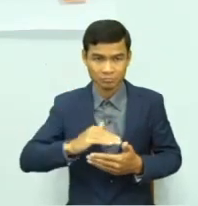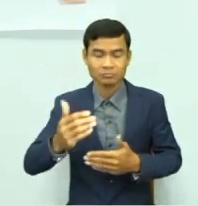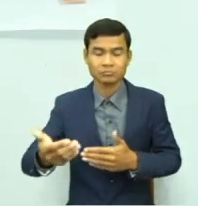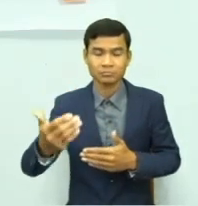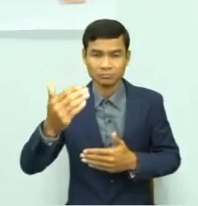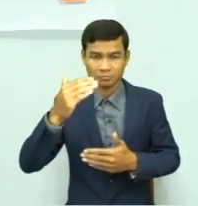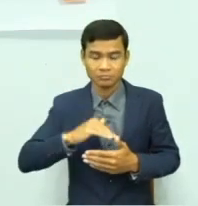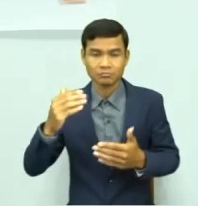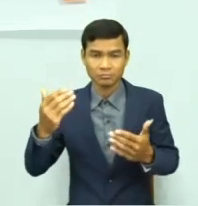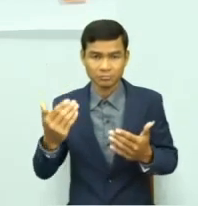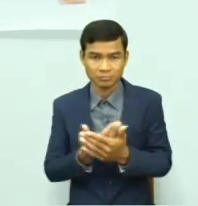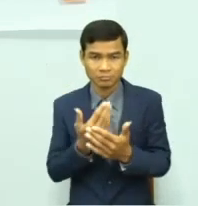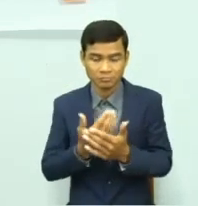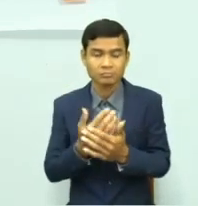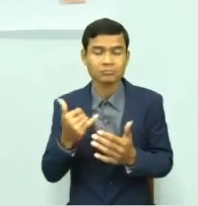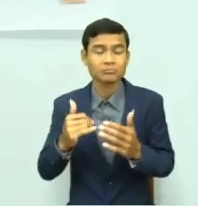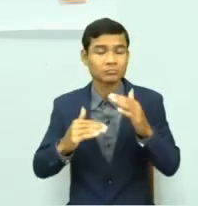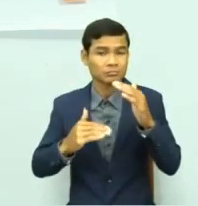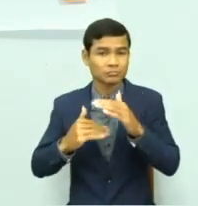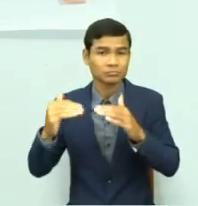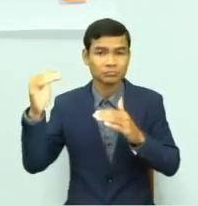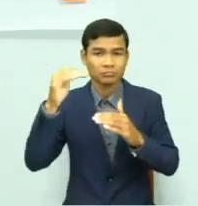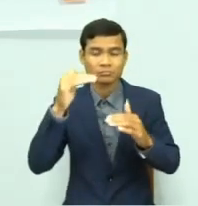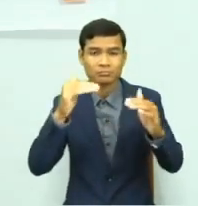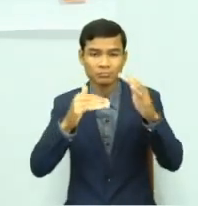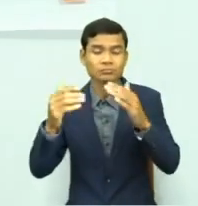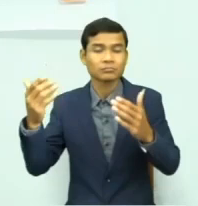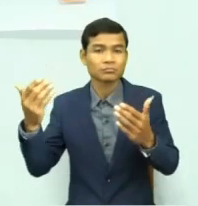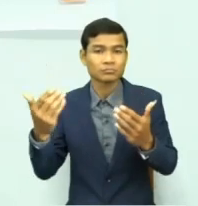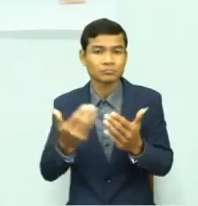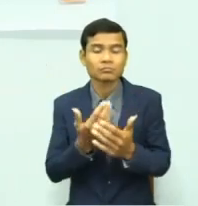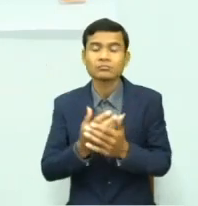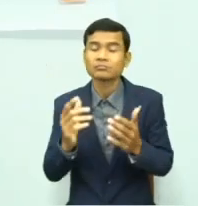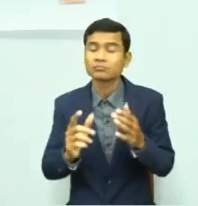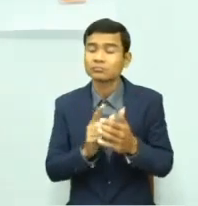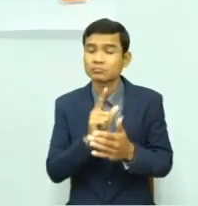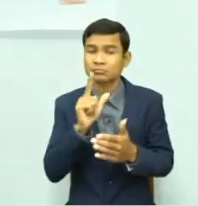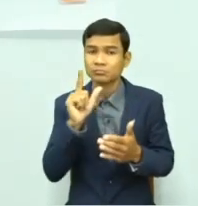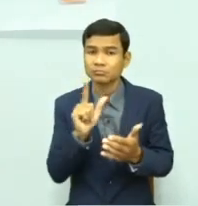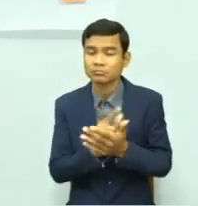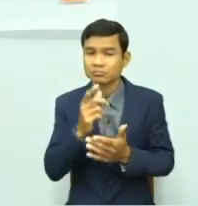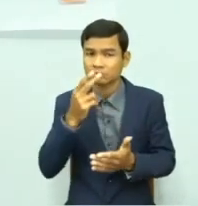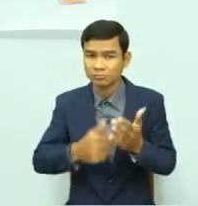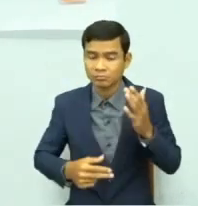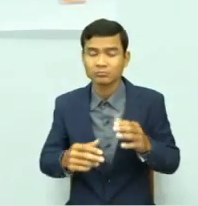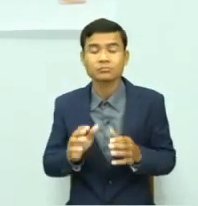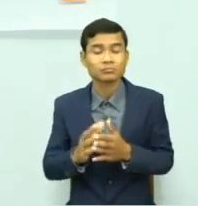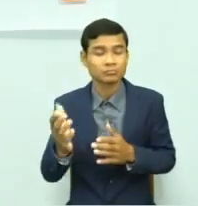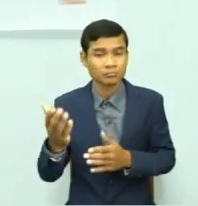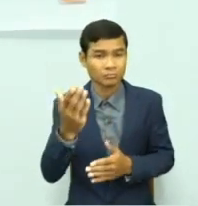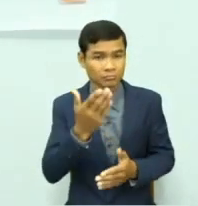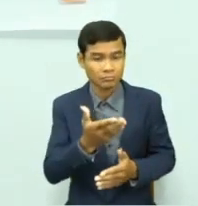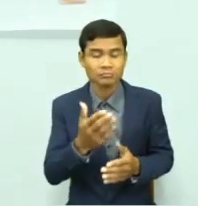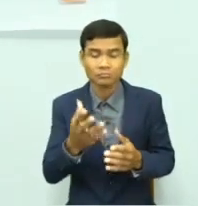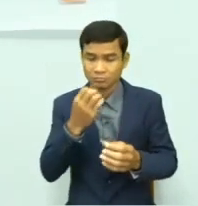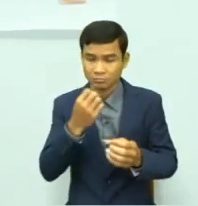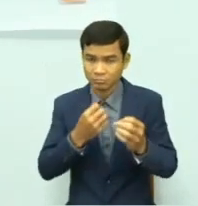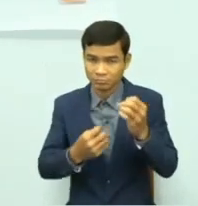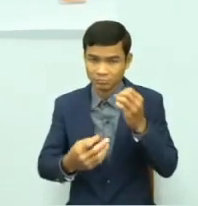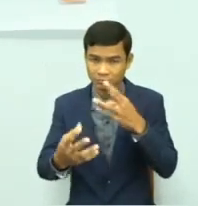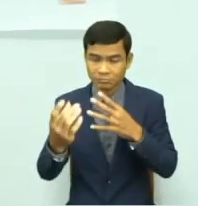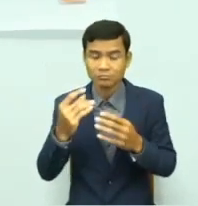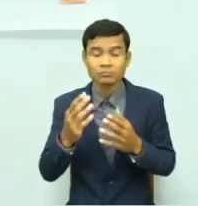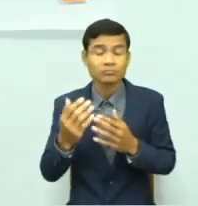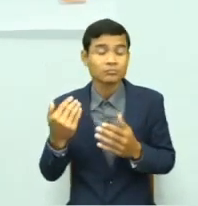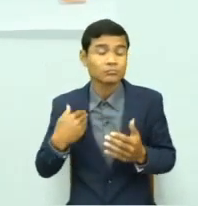nắng. Chia chôn chết ở vầy. Chà con cất tình ạc này. Hai con chlai prap nẹ kru nà con. Ta chia chôn chết ở